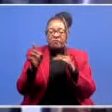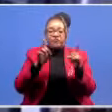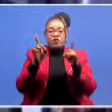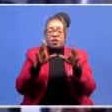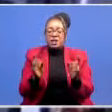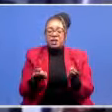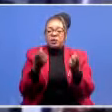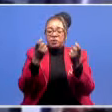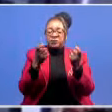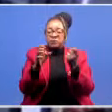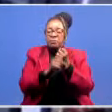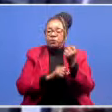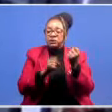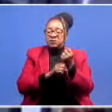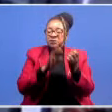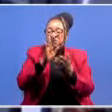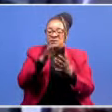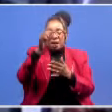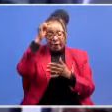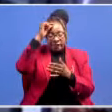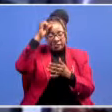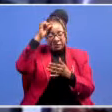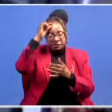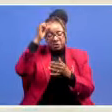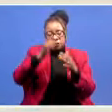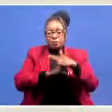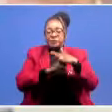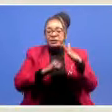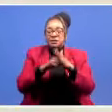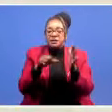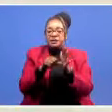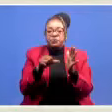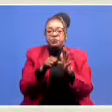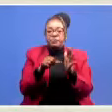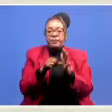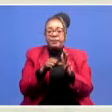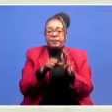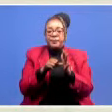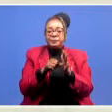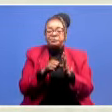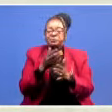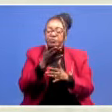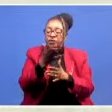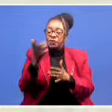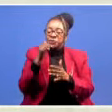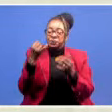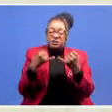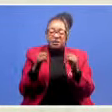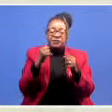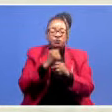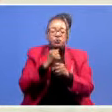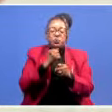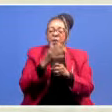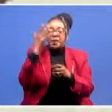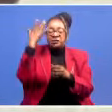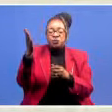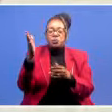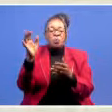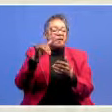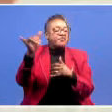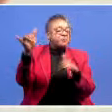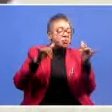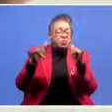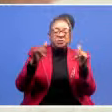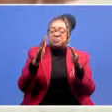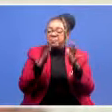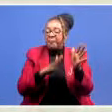of sabotaging his government by sponsoring chaos. Na wale wanajaribu kufanya mambo kule ngambo sijui wapi kupanga panga